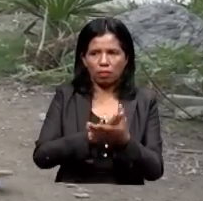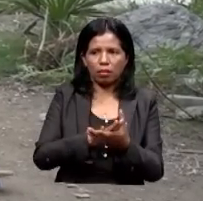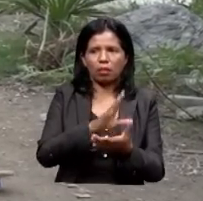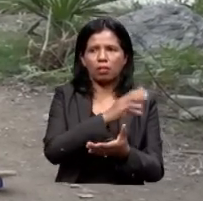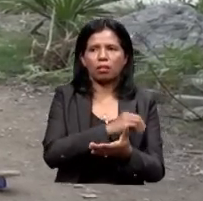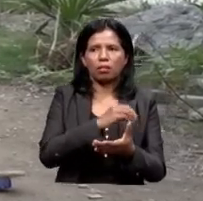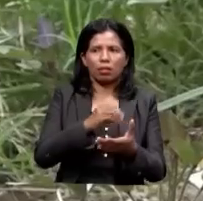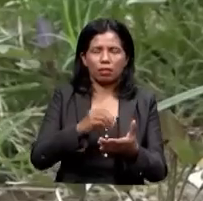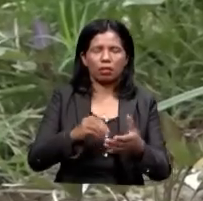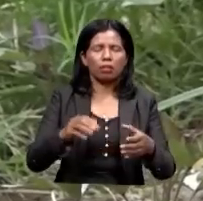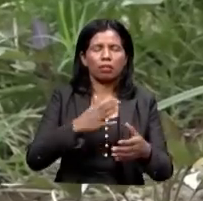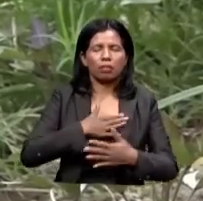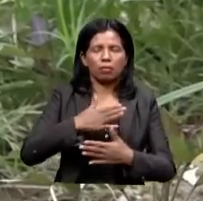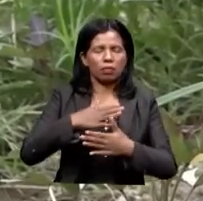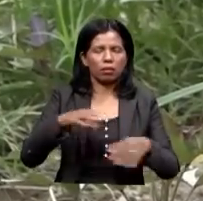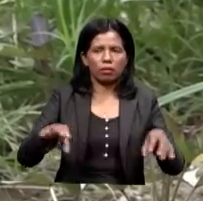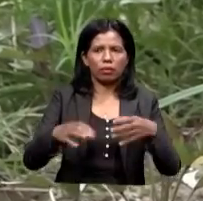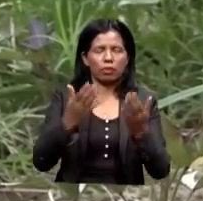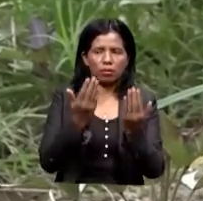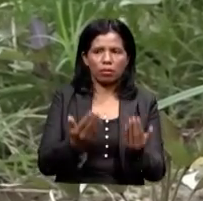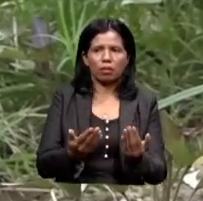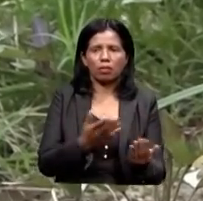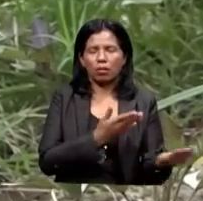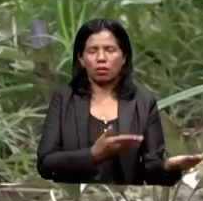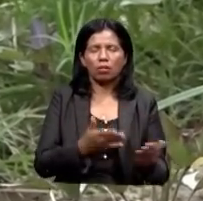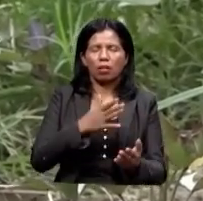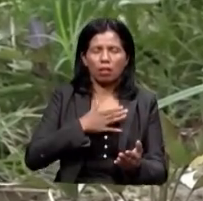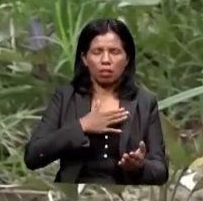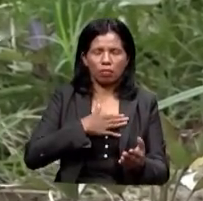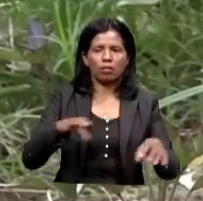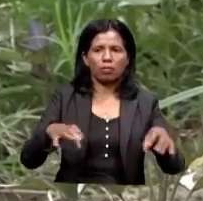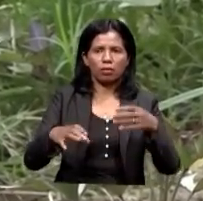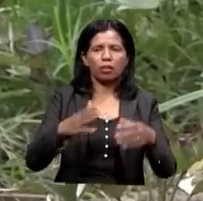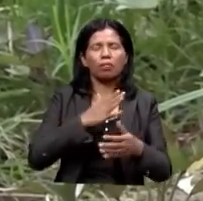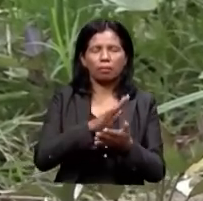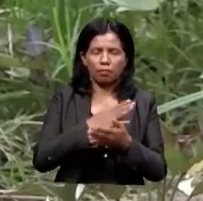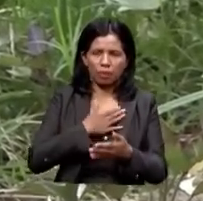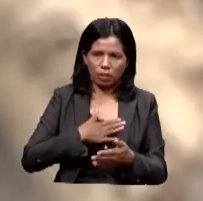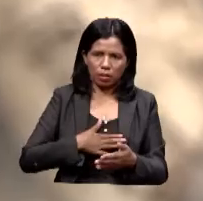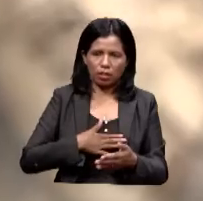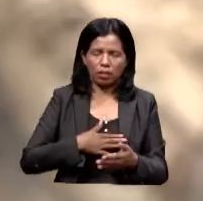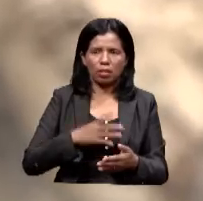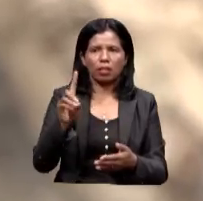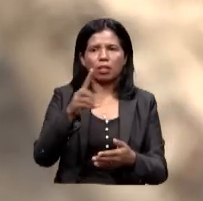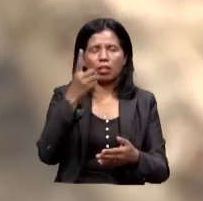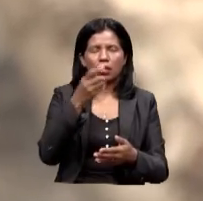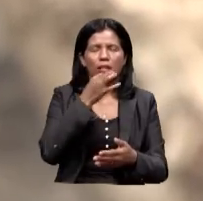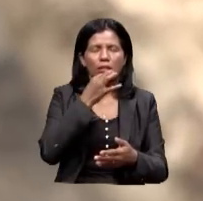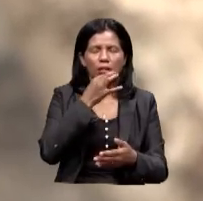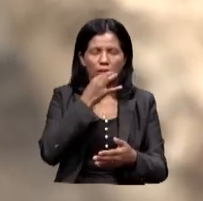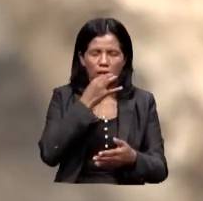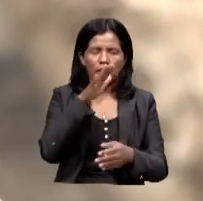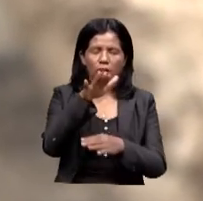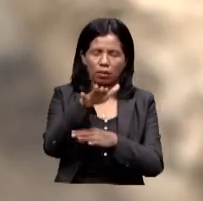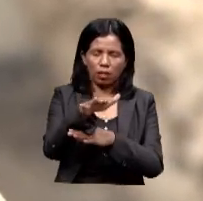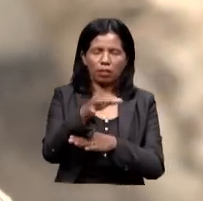atu servisu toran la beli. So lori hawinan mang mesak servisu ne pasensi. Atu dader maka han itu nanti lo kray kuih han. Selain